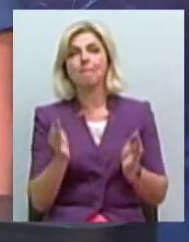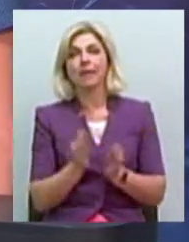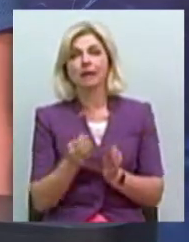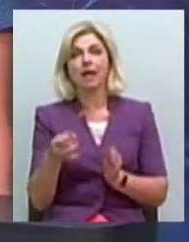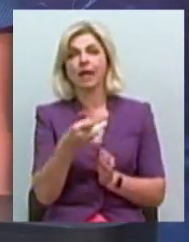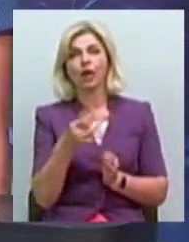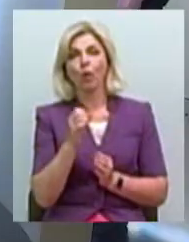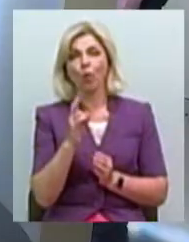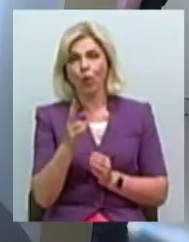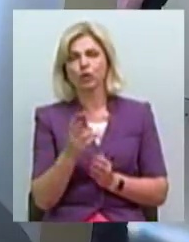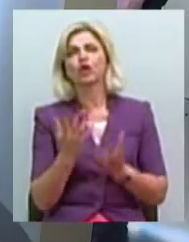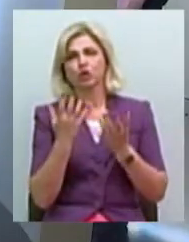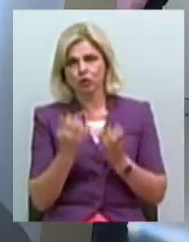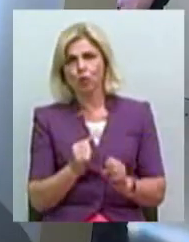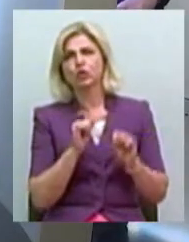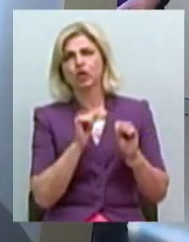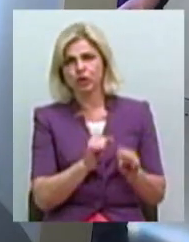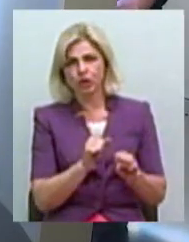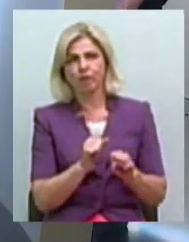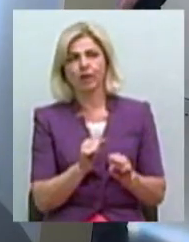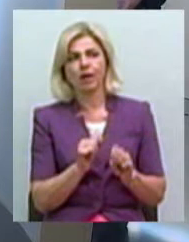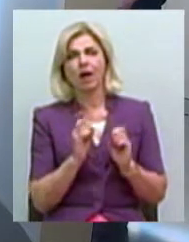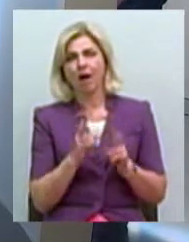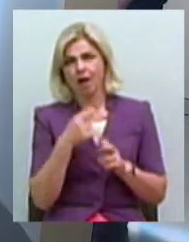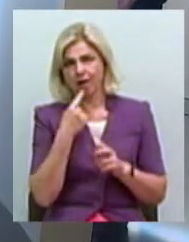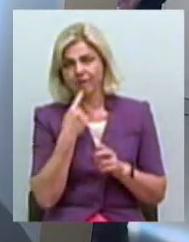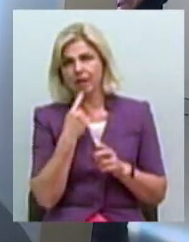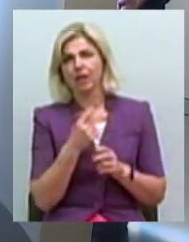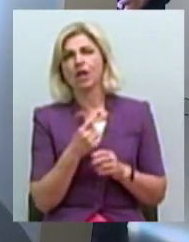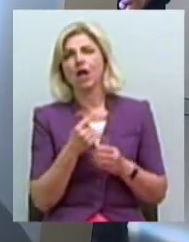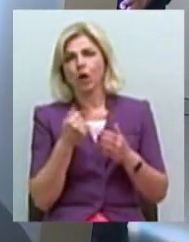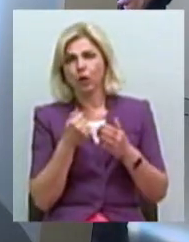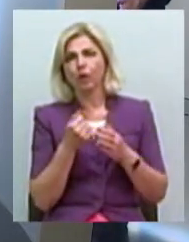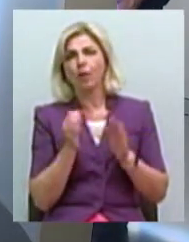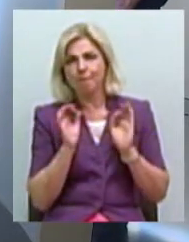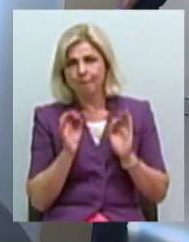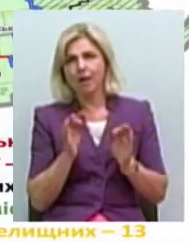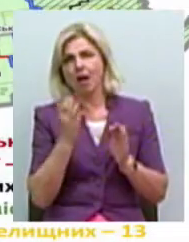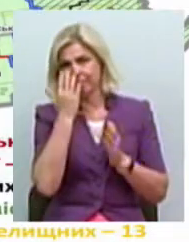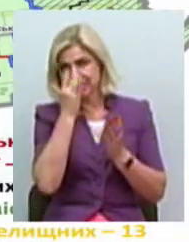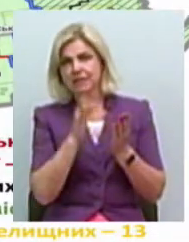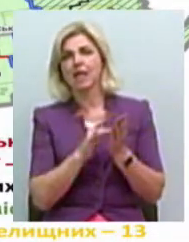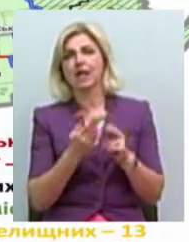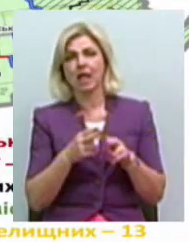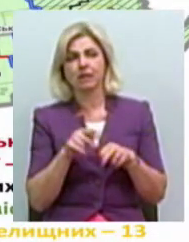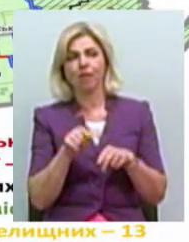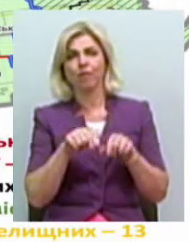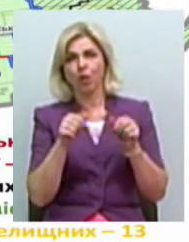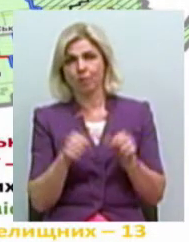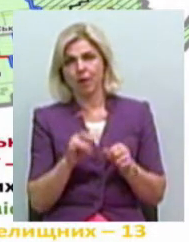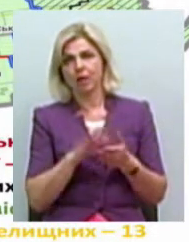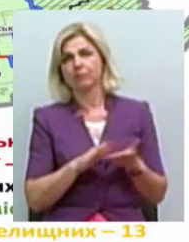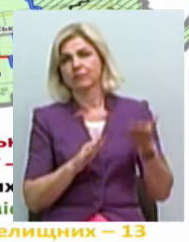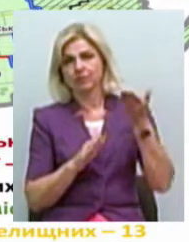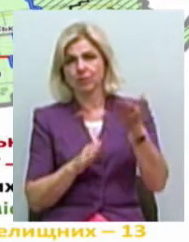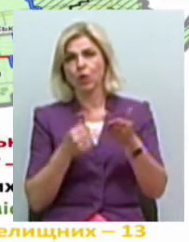ще захищається, потрібно буде Мінрегіону доказати доцільність таких формувань і подається на затвердження Кабінету